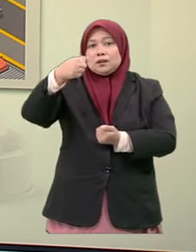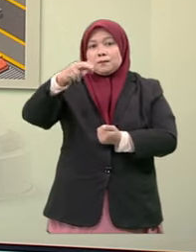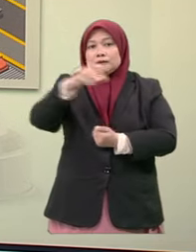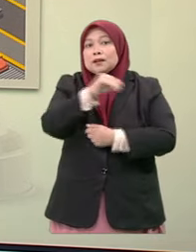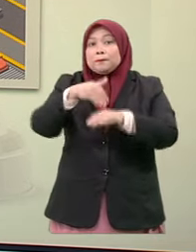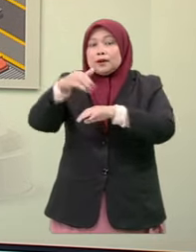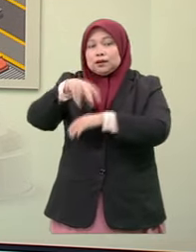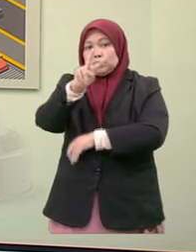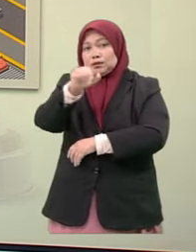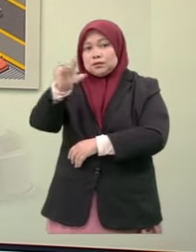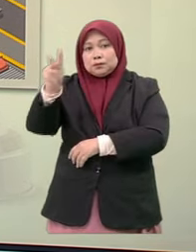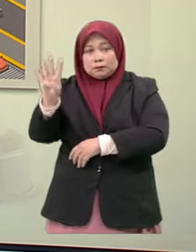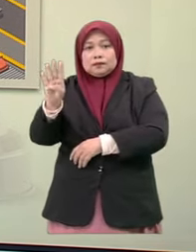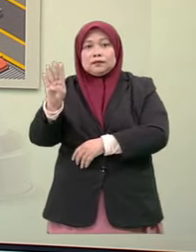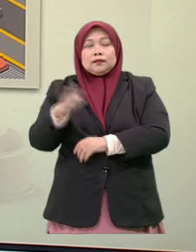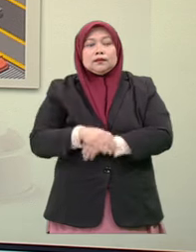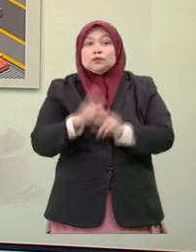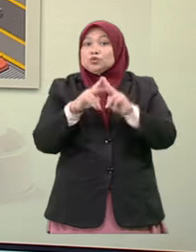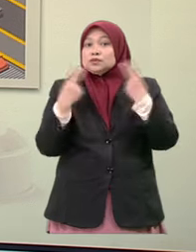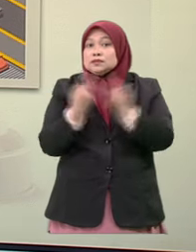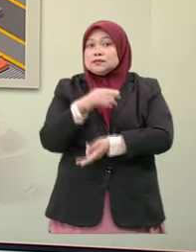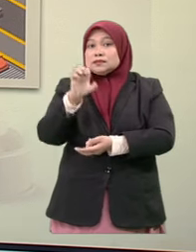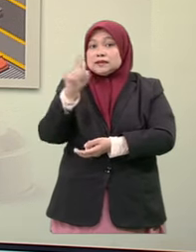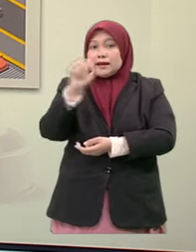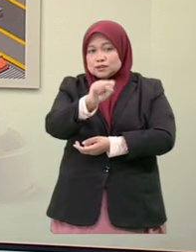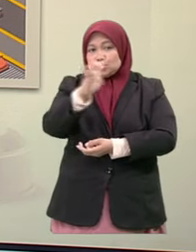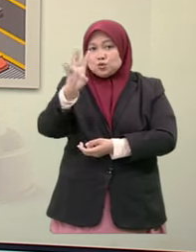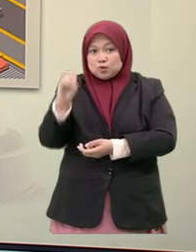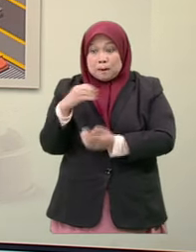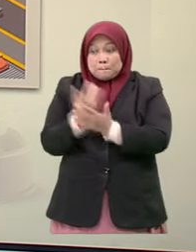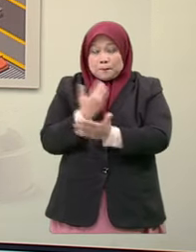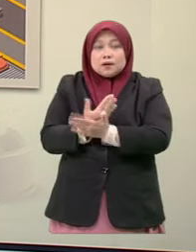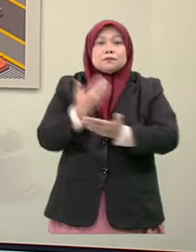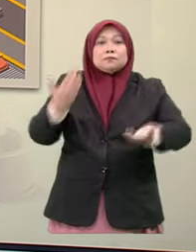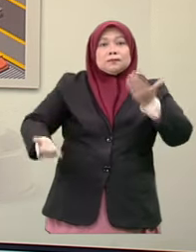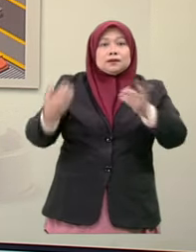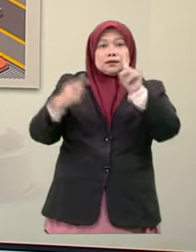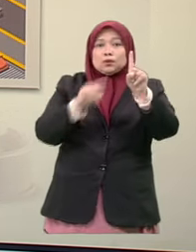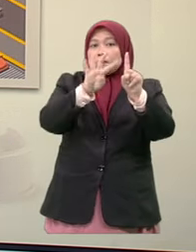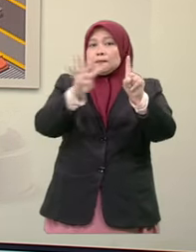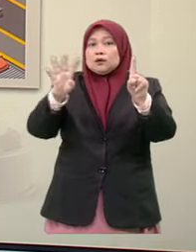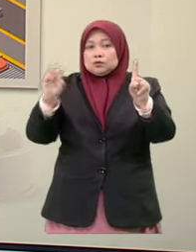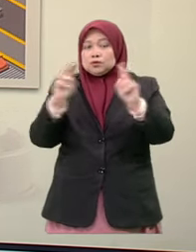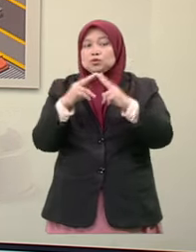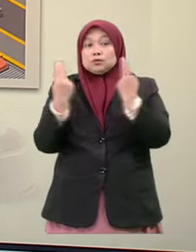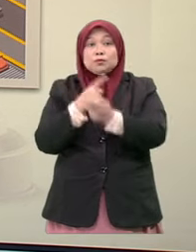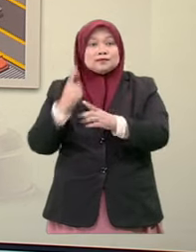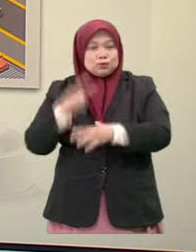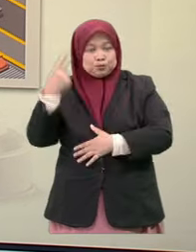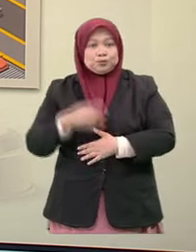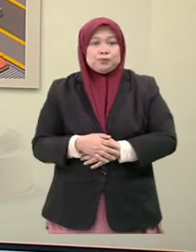penghantaran 2314 unit sedan Proton s70 yang baharunya berbanding 14 0 unit pada